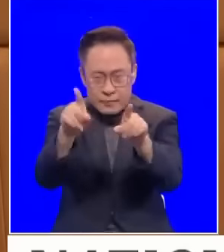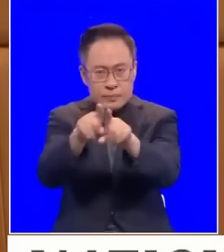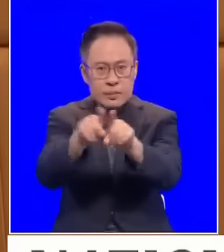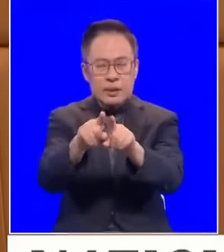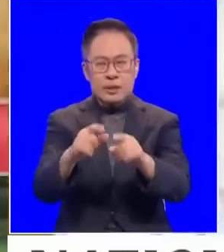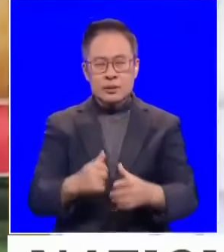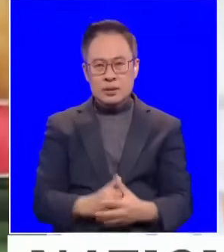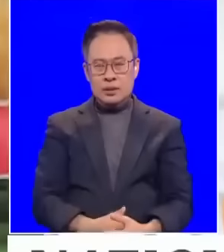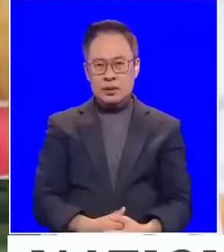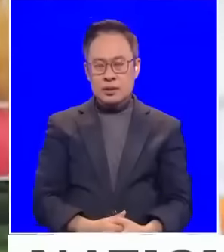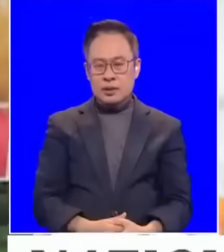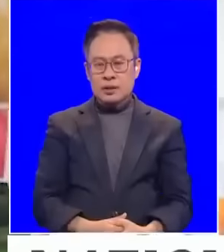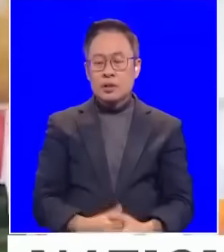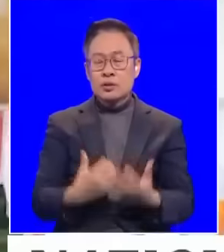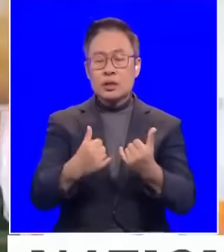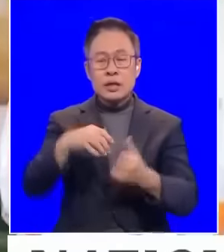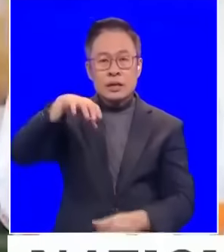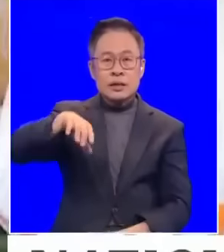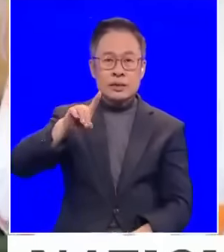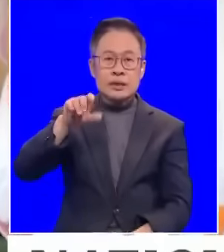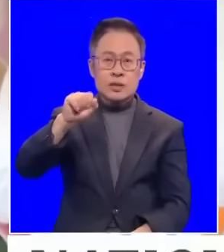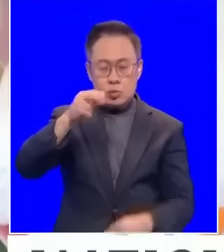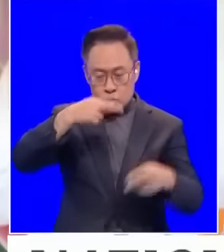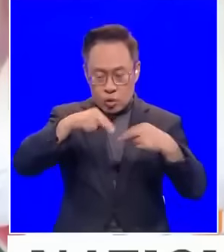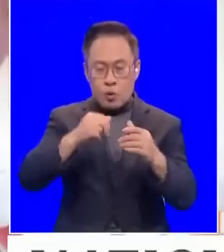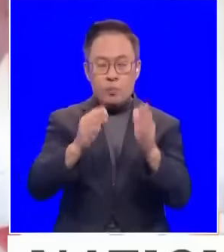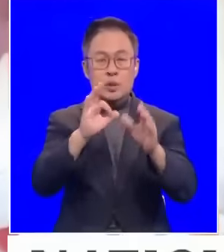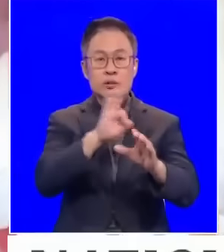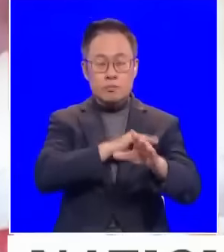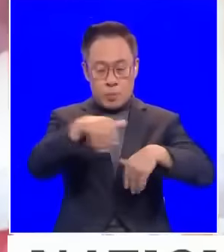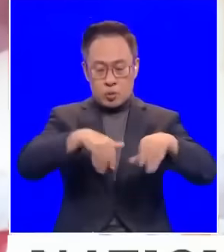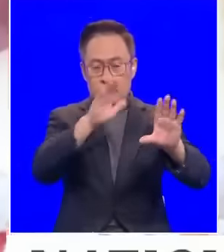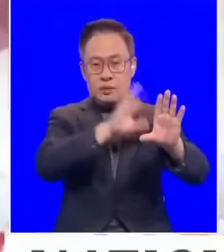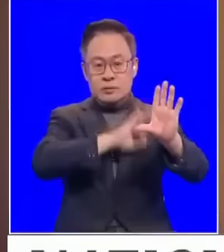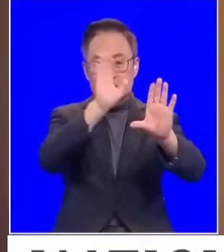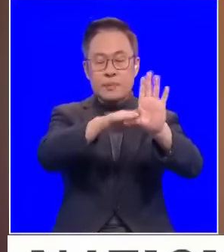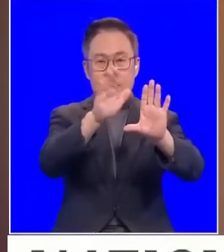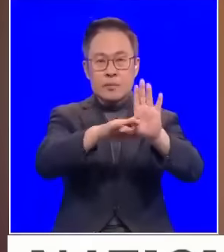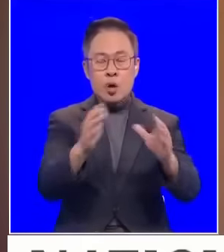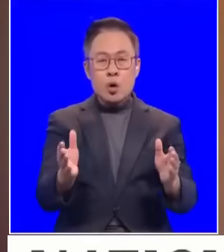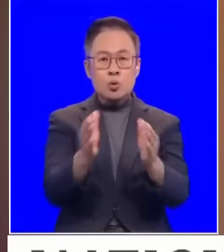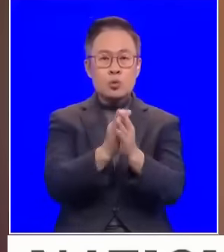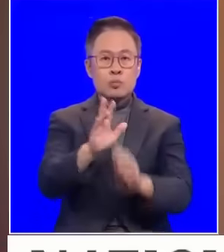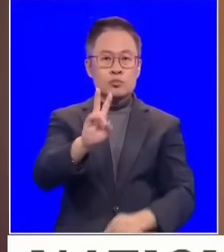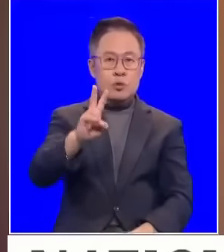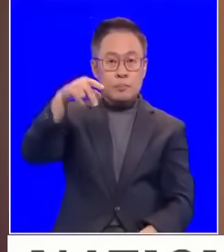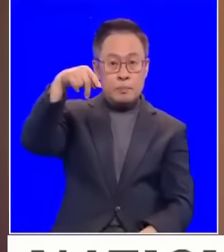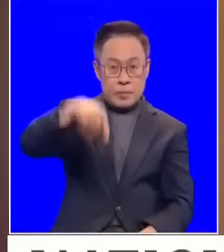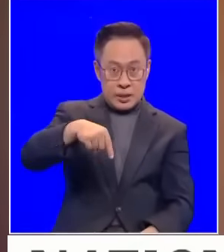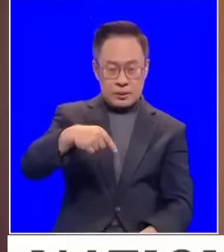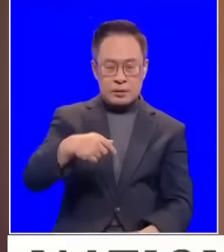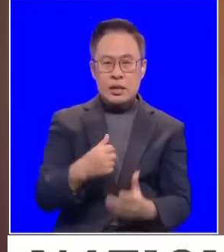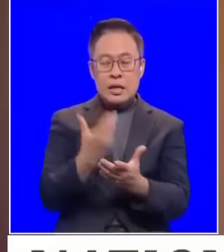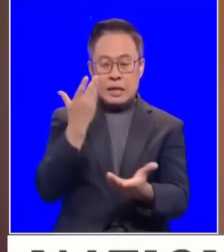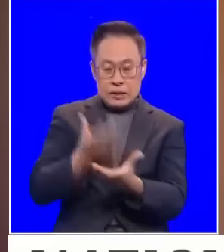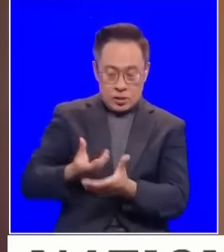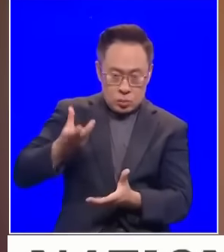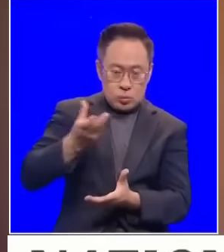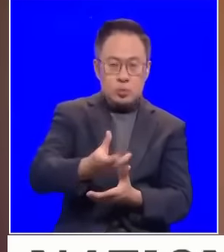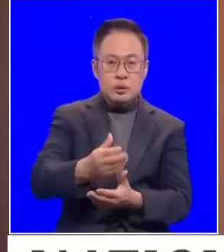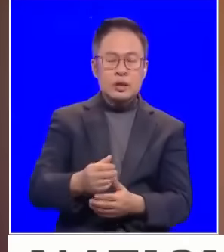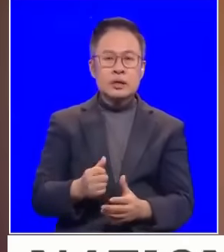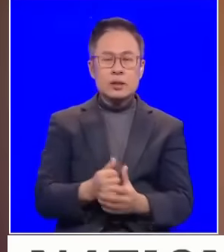บพบว่ามีผู้เสียหายที่มียูสเซอร์ในระบบเนี่ยนะคะรวมๆแล้วประมาณกว่า 2,000 รายแต่ละรายจะมีการลงทุนคนละ1พอ